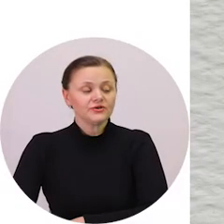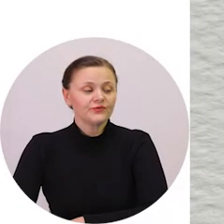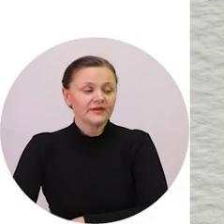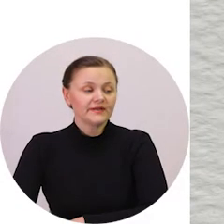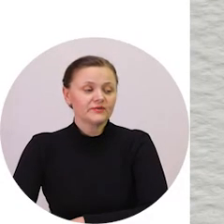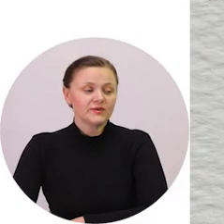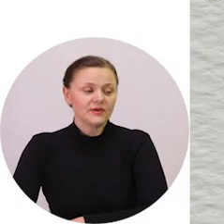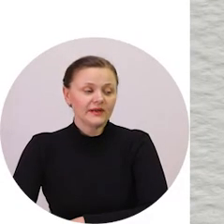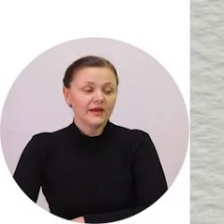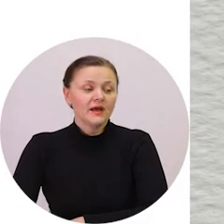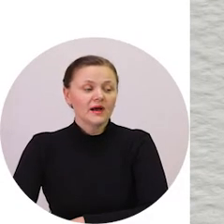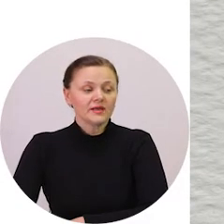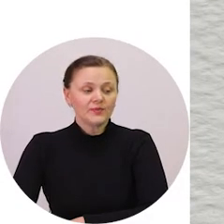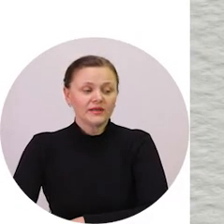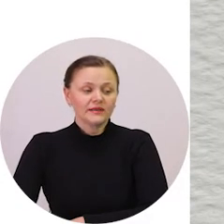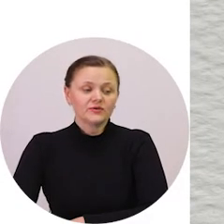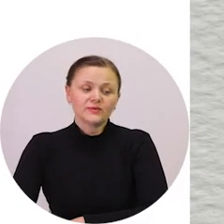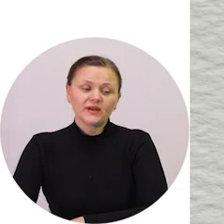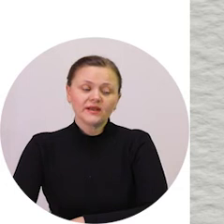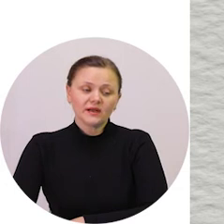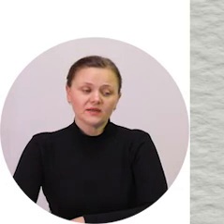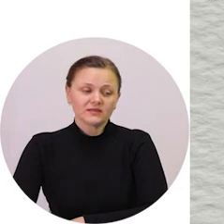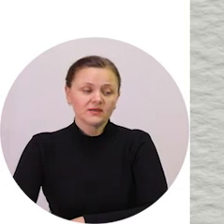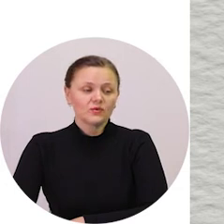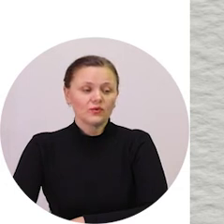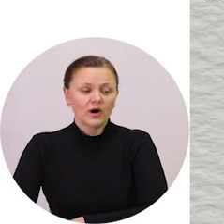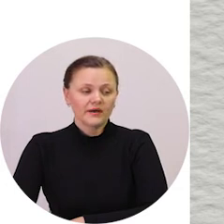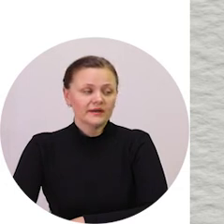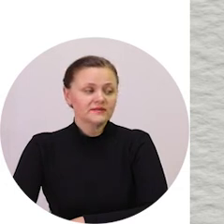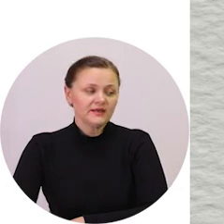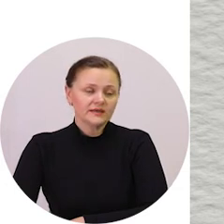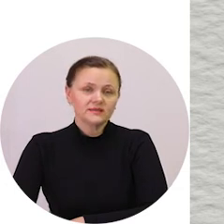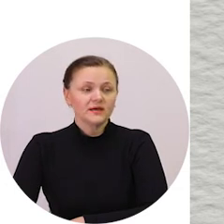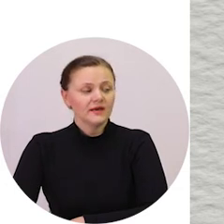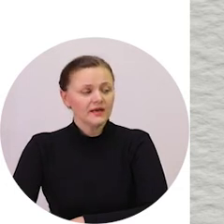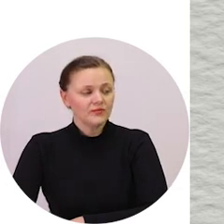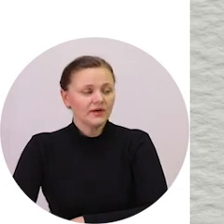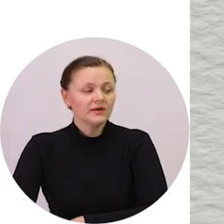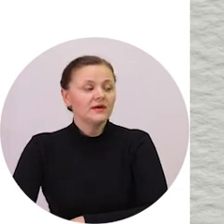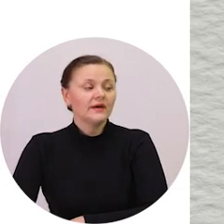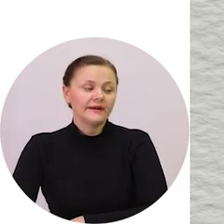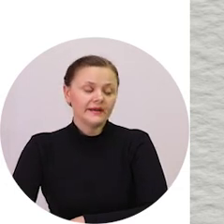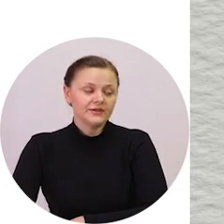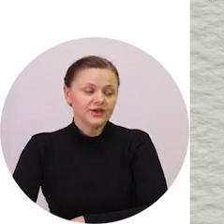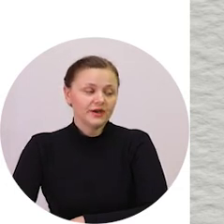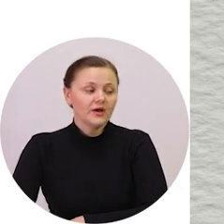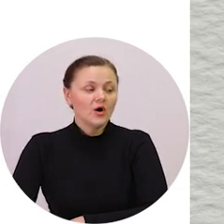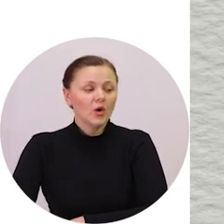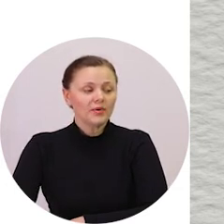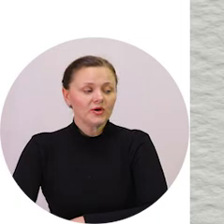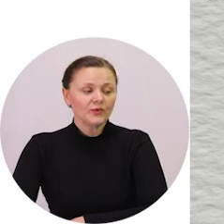fără niciun fel de deosebire, ca de pildă deosebirea de rasă, culoare, sex, limbă,